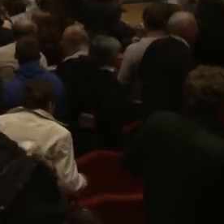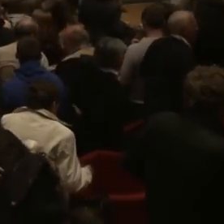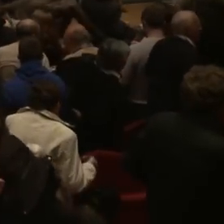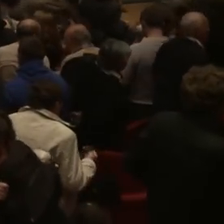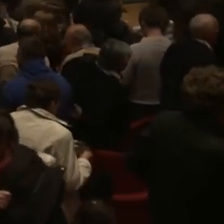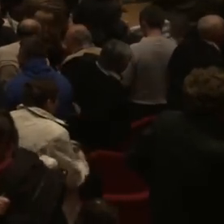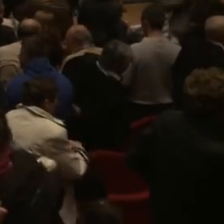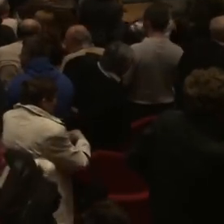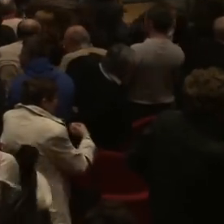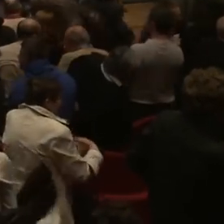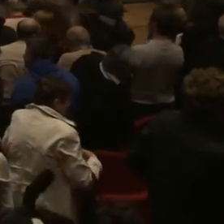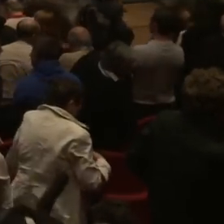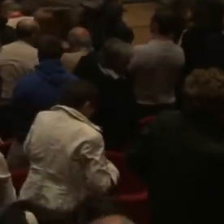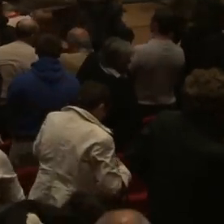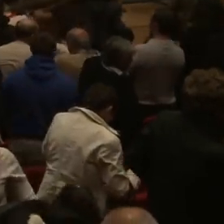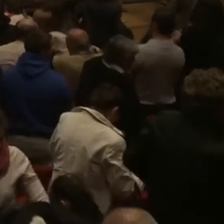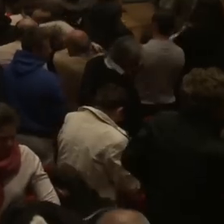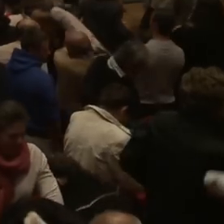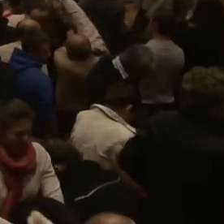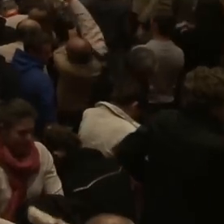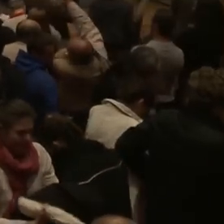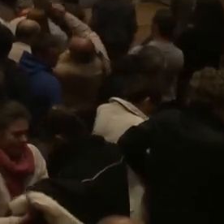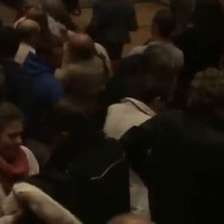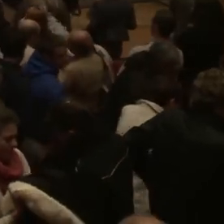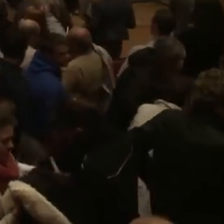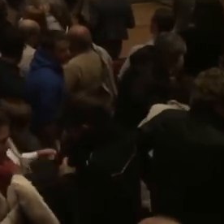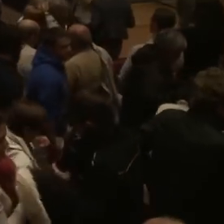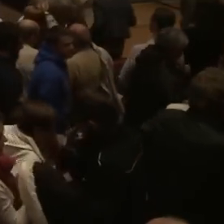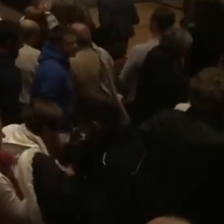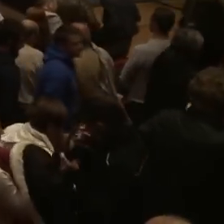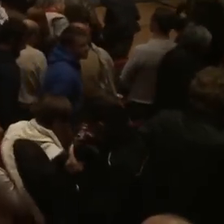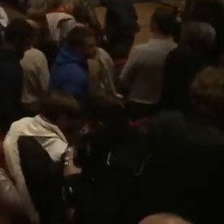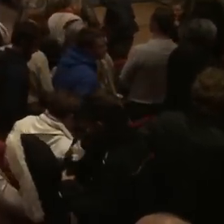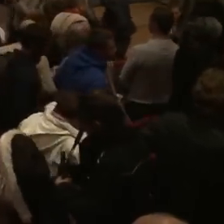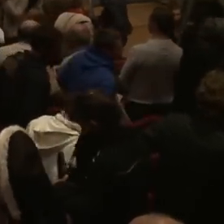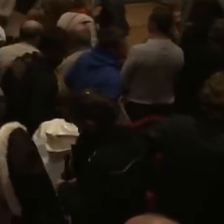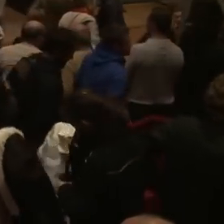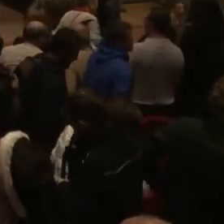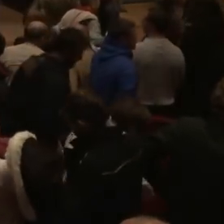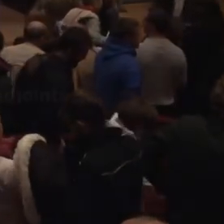étaient à la régie, bien sûr, et à notre équipe vidéo, et à Julie et à Julien, bonsoir.